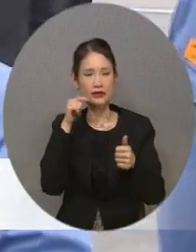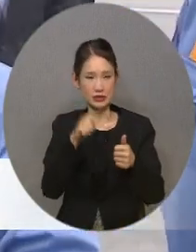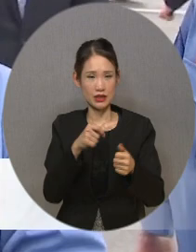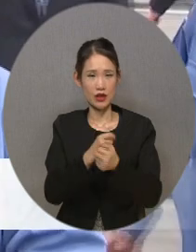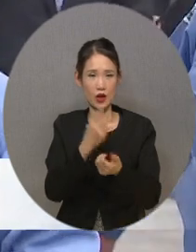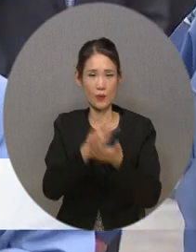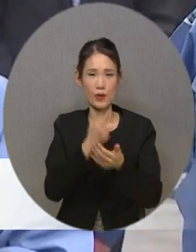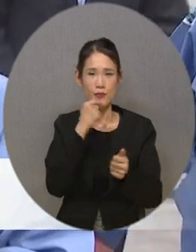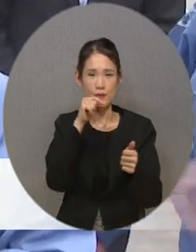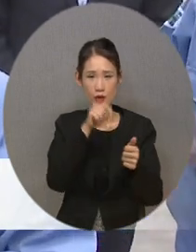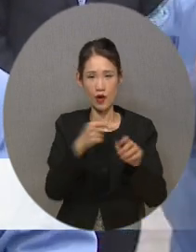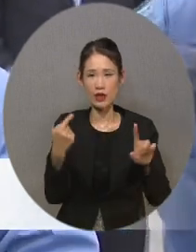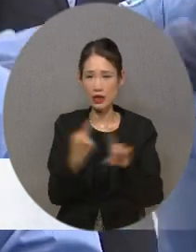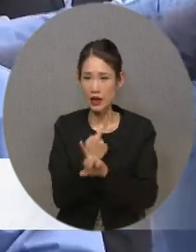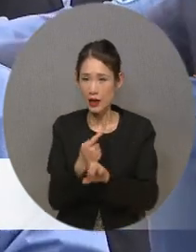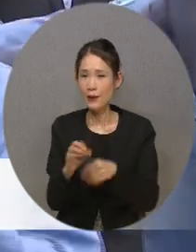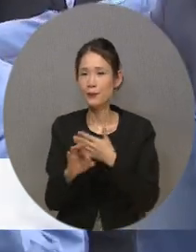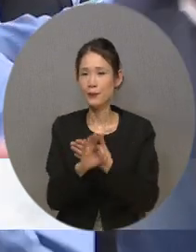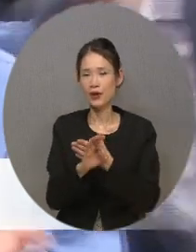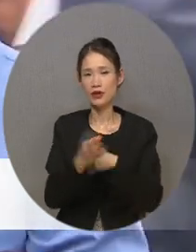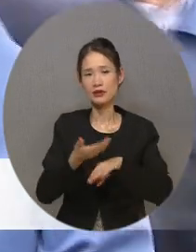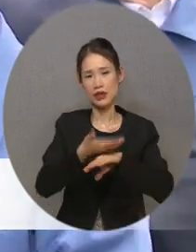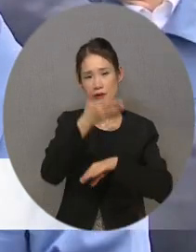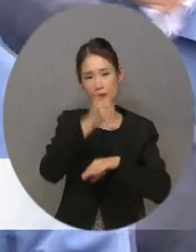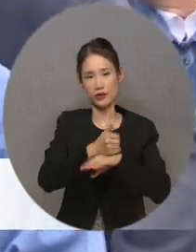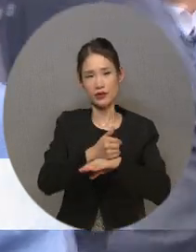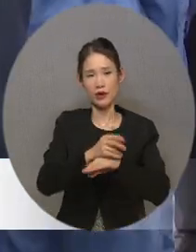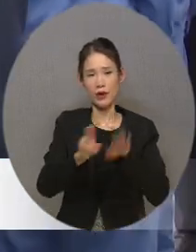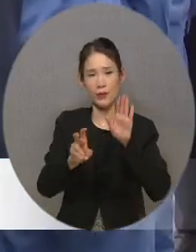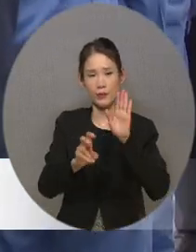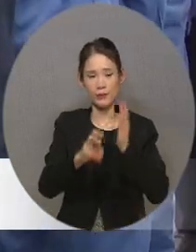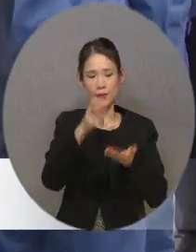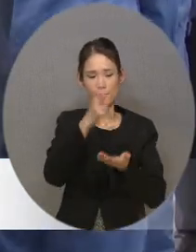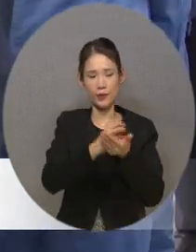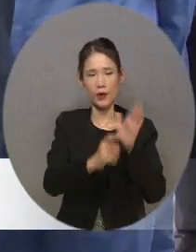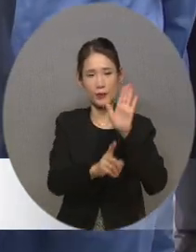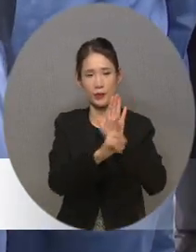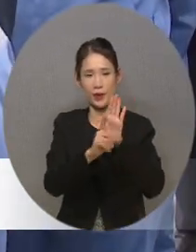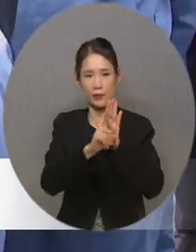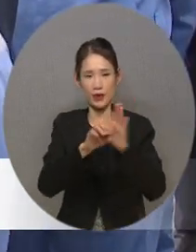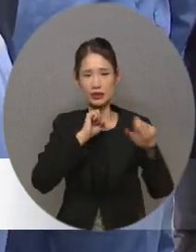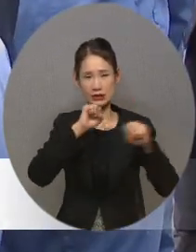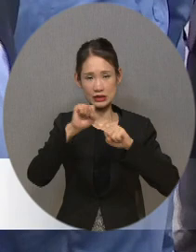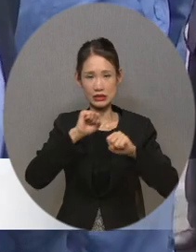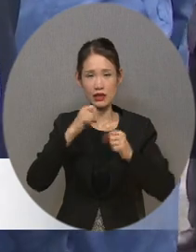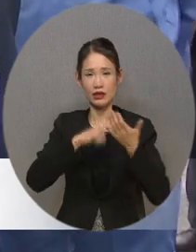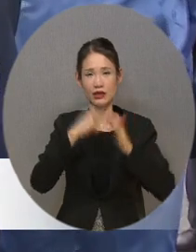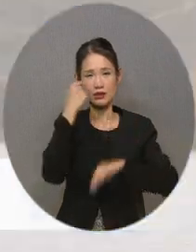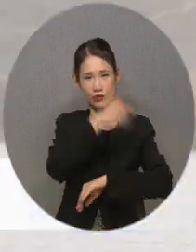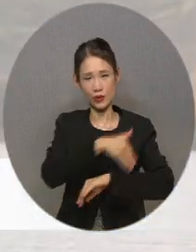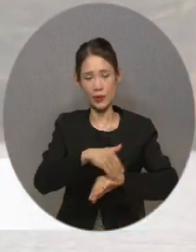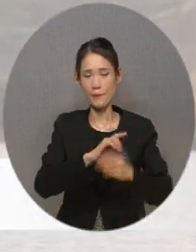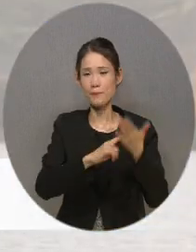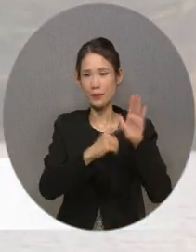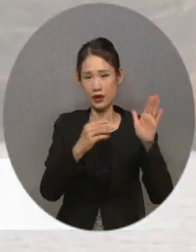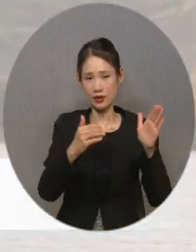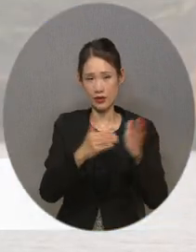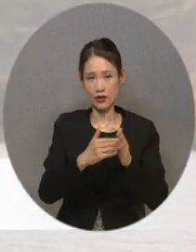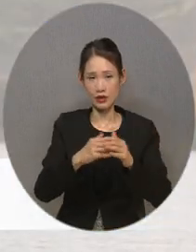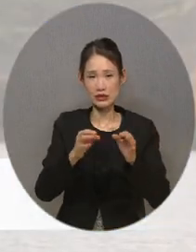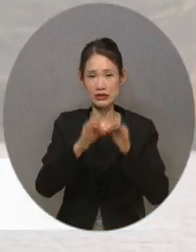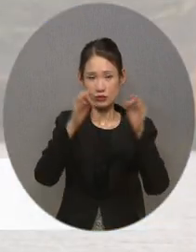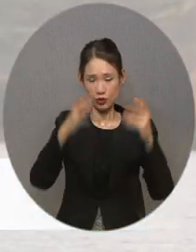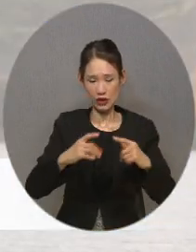개정이 필요한 사항은 상반기 중 입법 예고를 완료해 실행하겠다는 뜻을 밝혔습니다. 그동안 지역